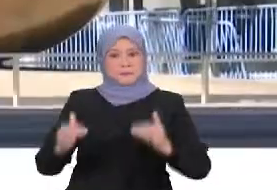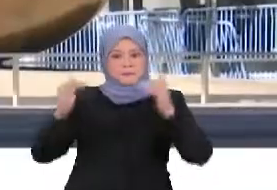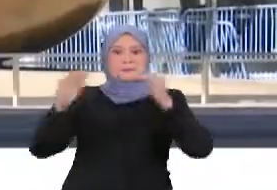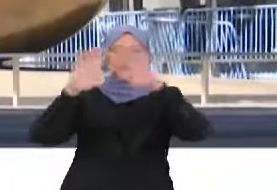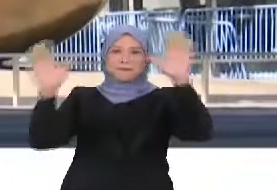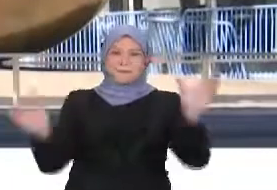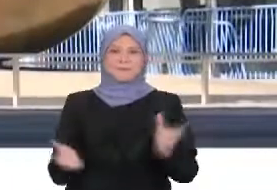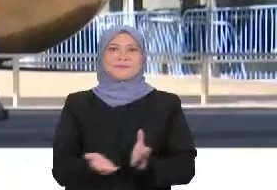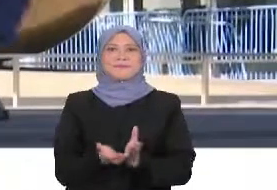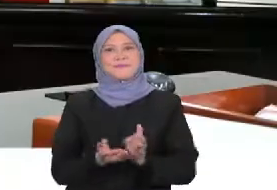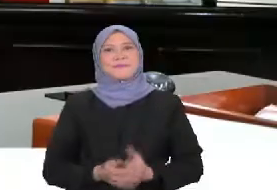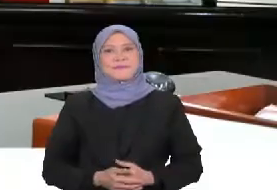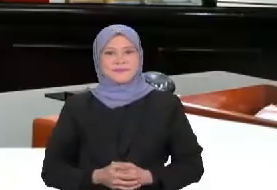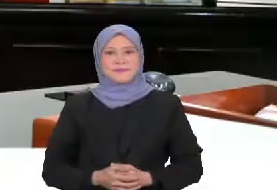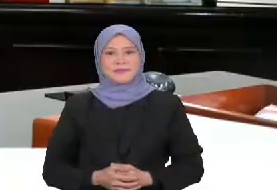persadah dunia.